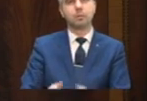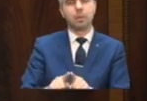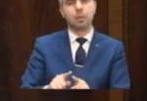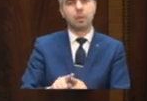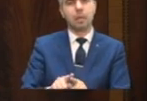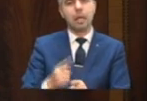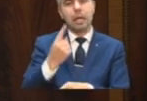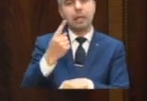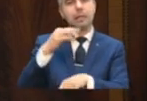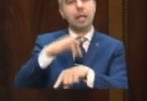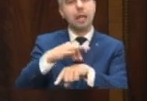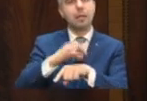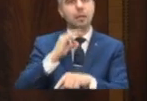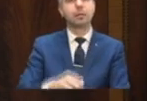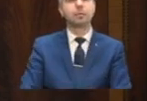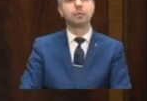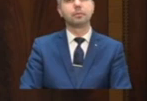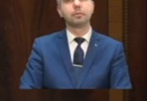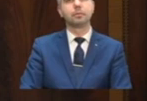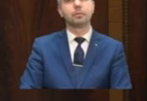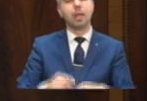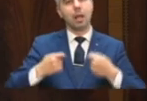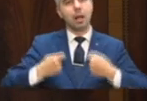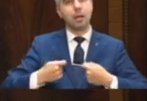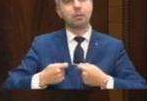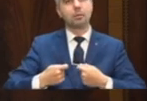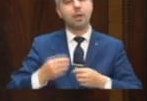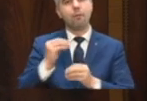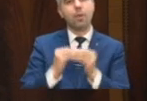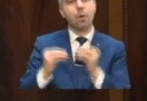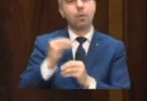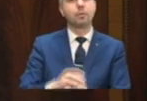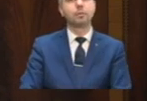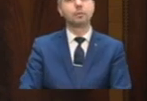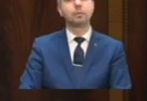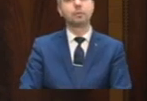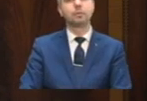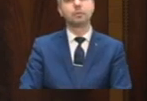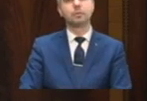تجاوزت الدقيقه السيد الرئيس. السيد الرئيس تجاوزت الدقيقه.